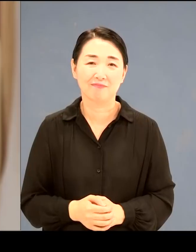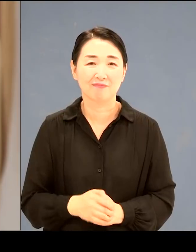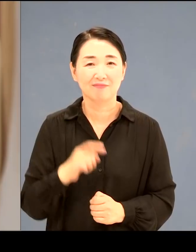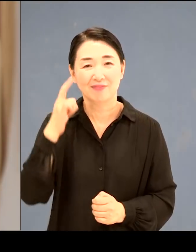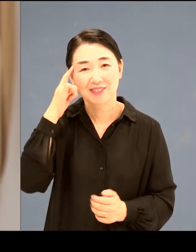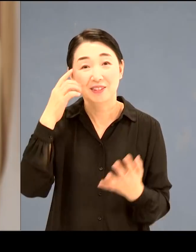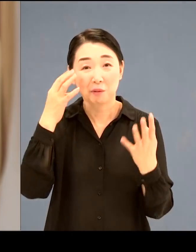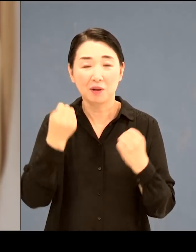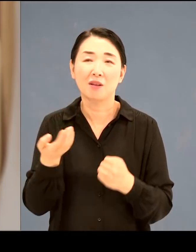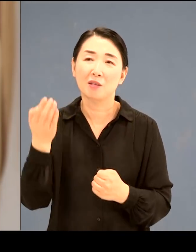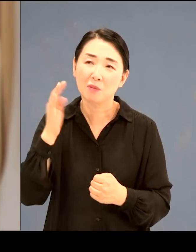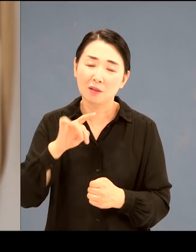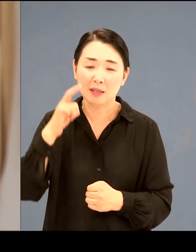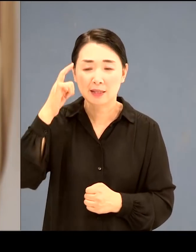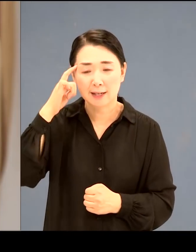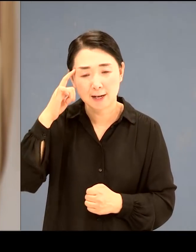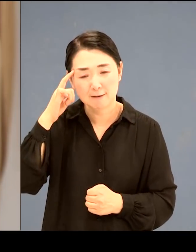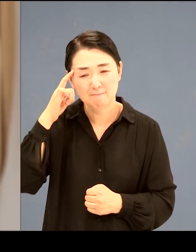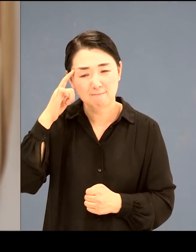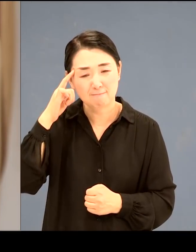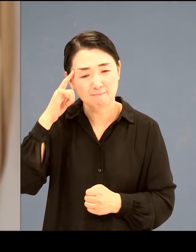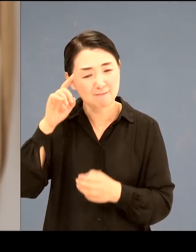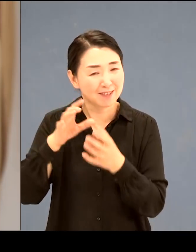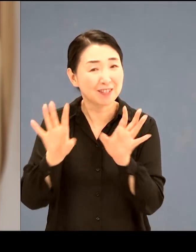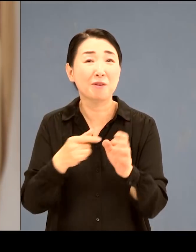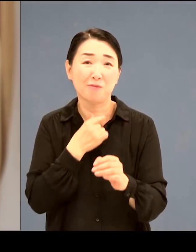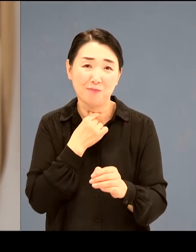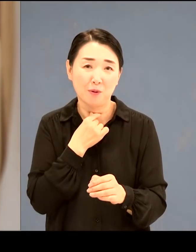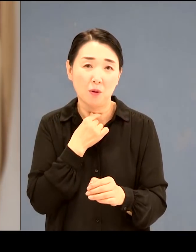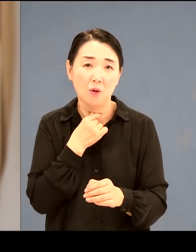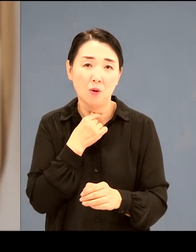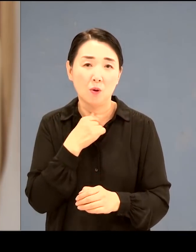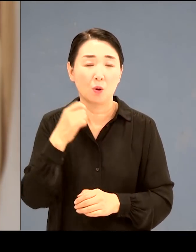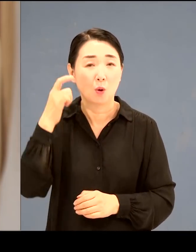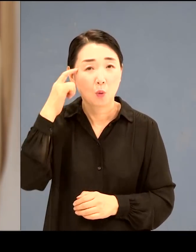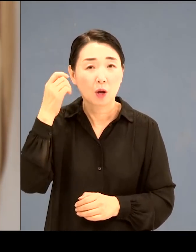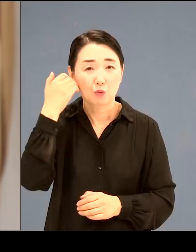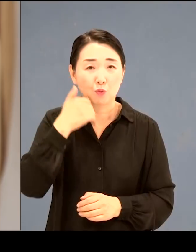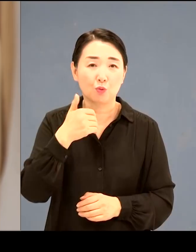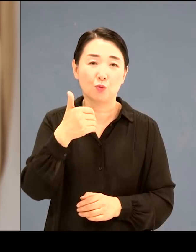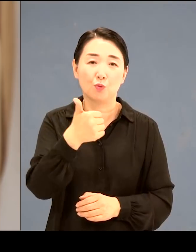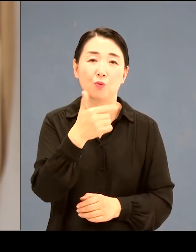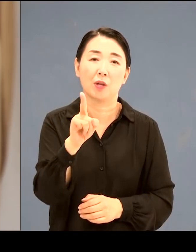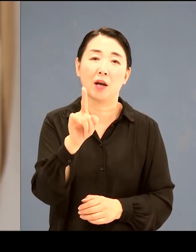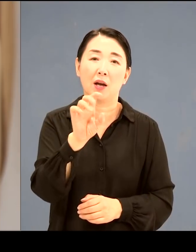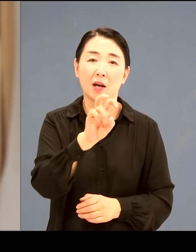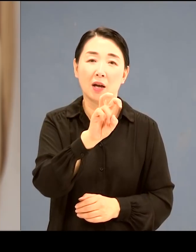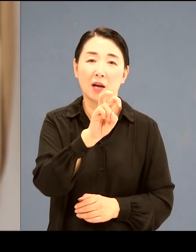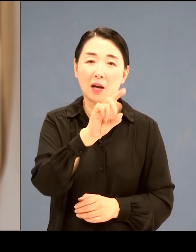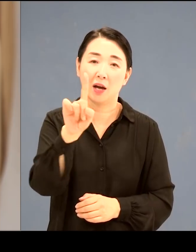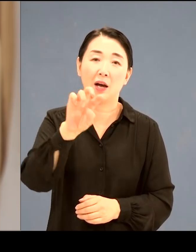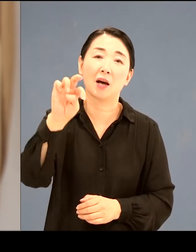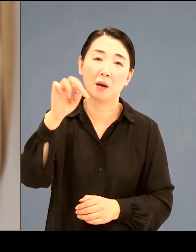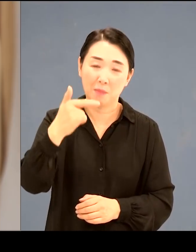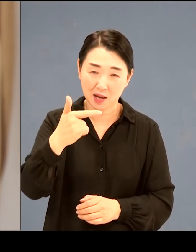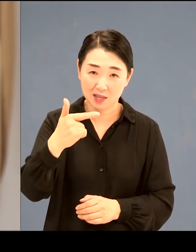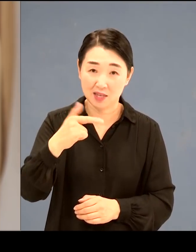많은데 그거를 깨고 싶은 마음이 있어요. 나아만 장군이 문둥병에